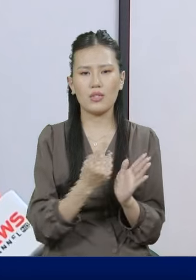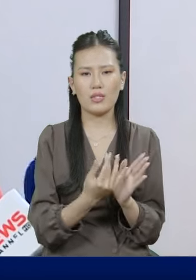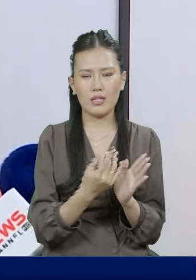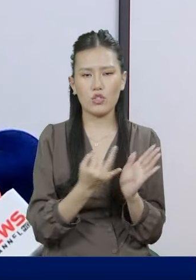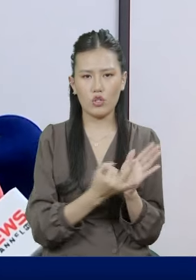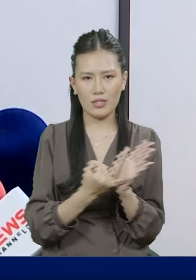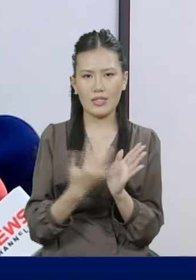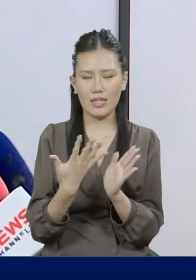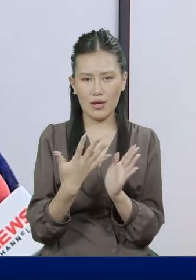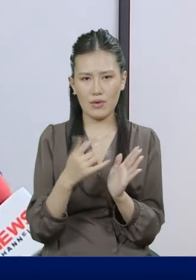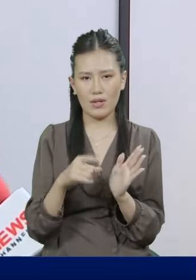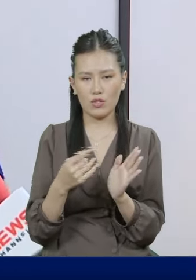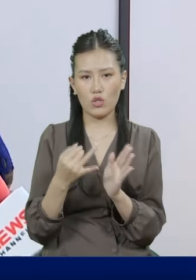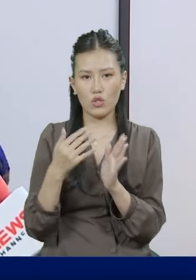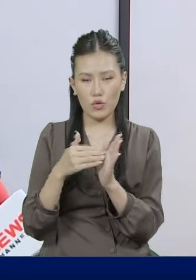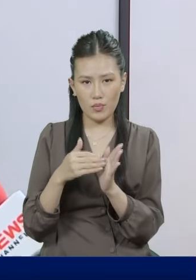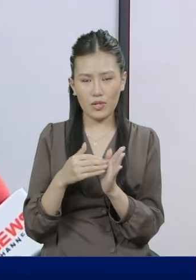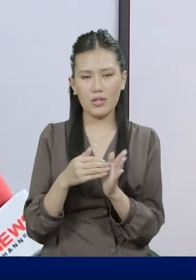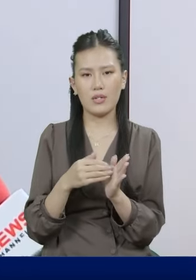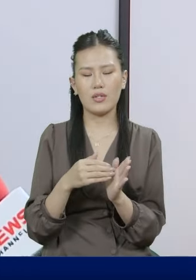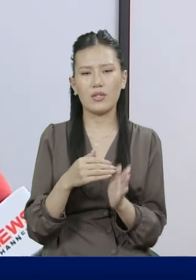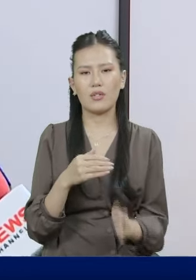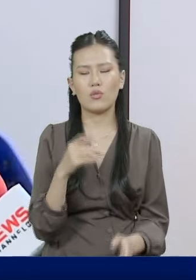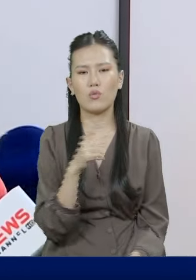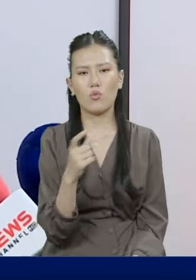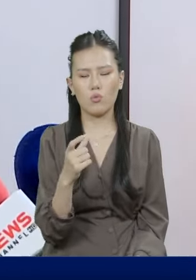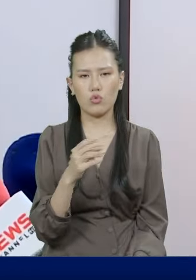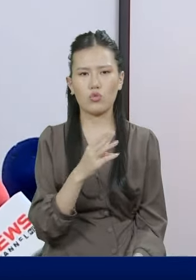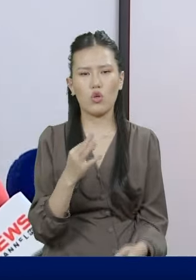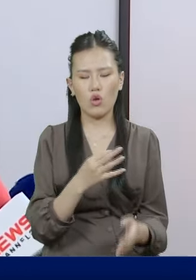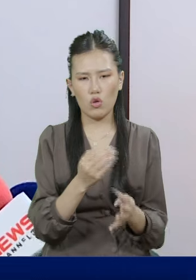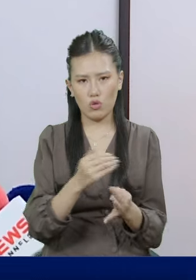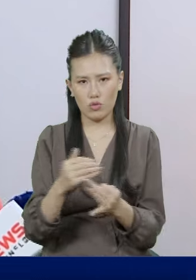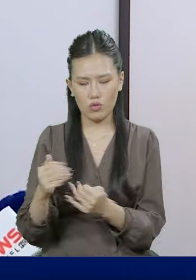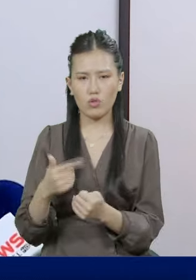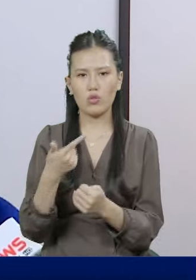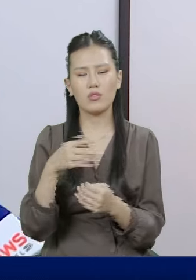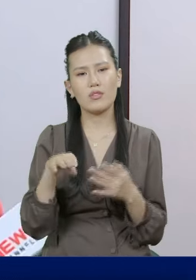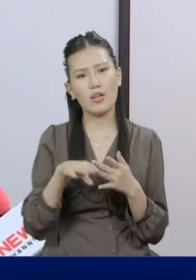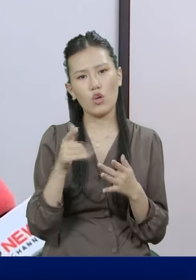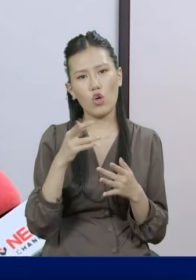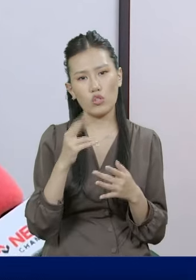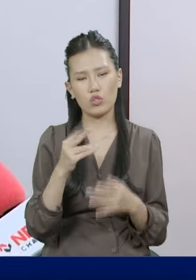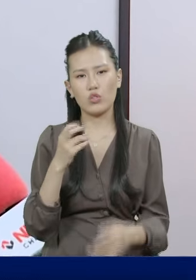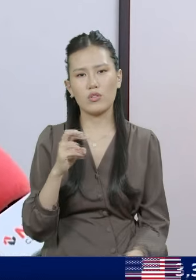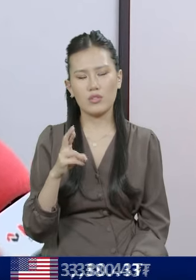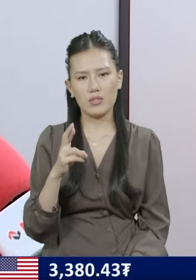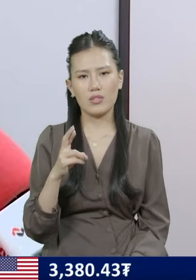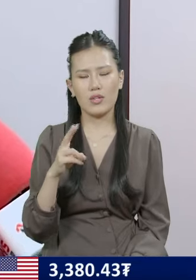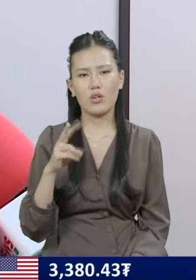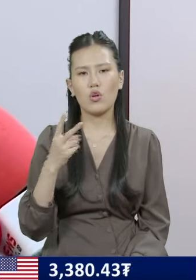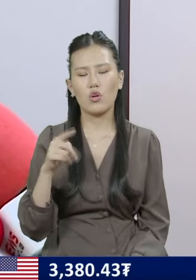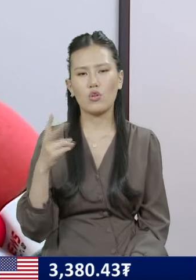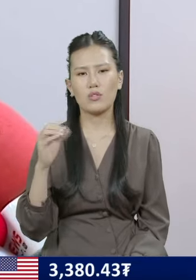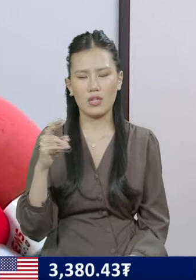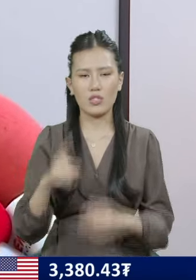775.7 мянган ажиллагчид хамрагдсан байгаа. За эдгээр ажиллагчдын одоо гоч цалин 2 сая 27,000 төгрөг болж, за өмнөх оны мөн